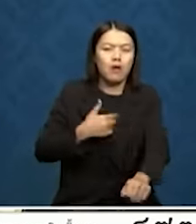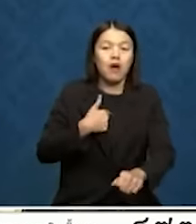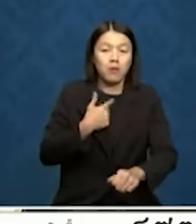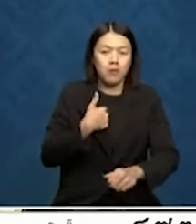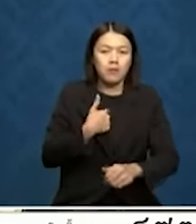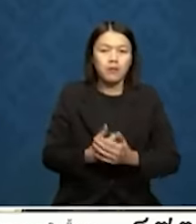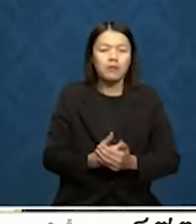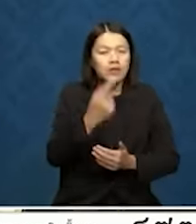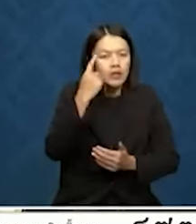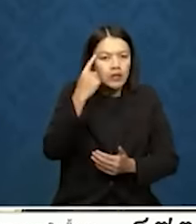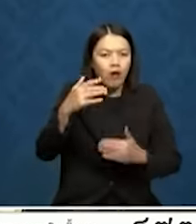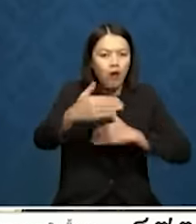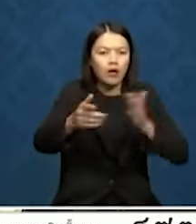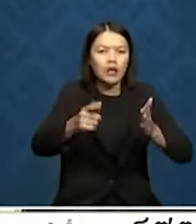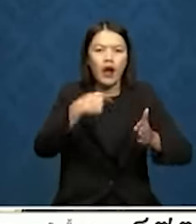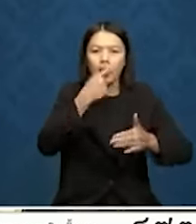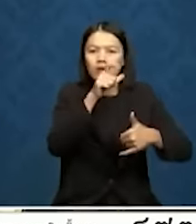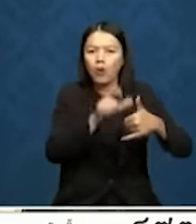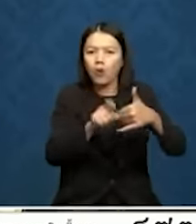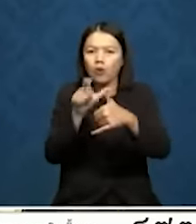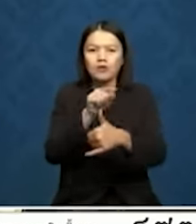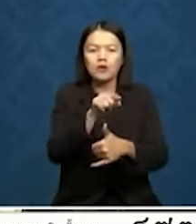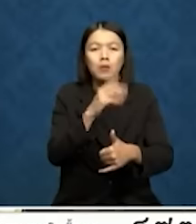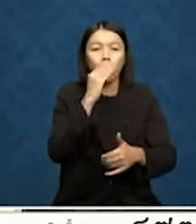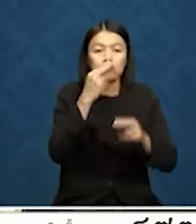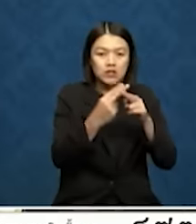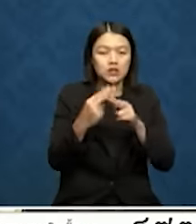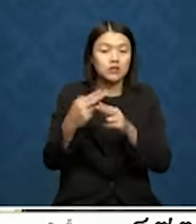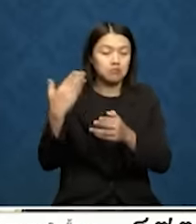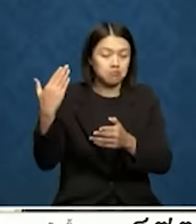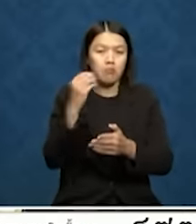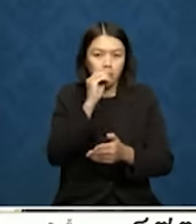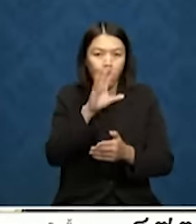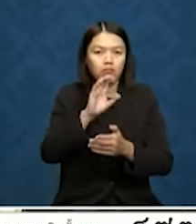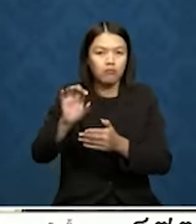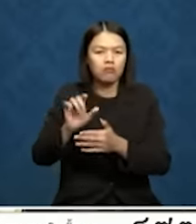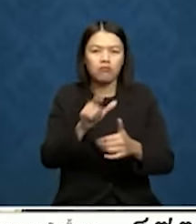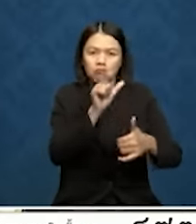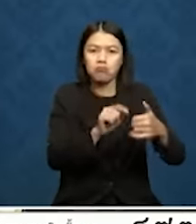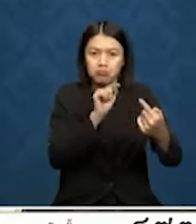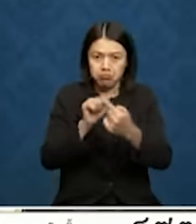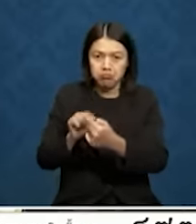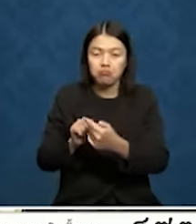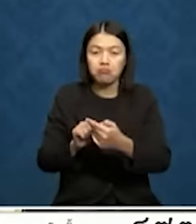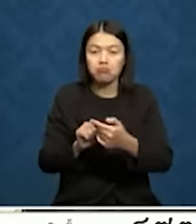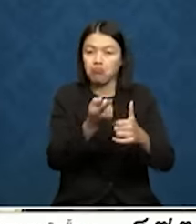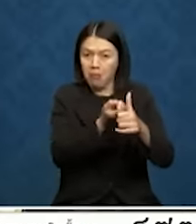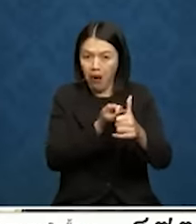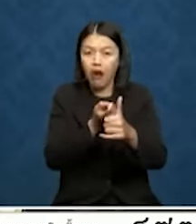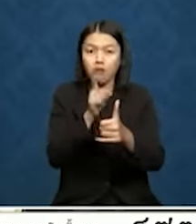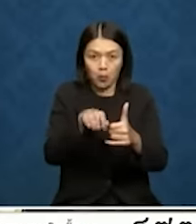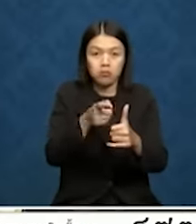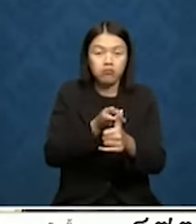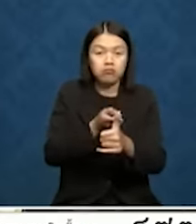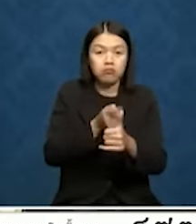องนี้คิดว่าบุคคลหลายๆคนที่ผมได้เอ่ยชื่อมาสักครู่นี้เขาถูกสมควรประหารชีวิตทางการเมืองไหม